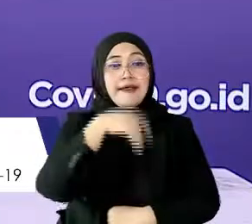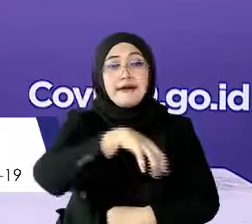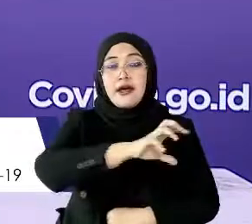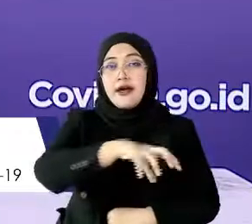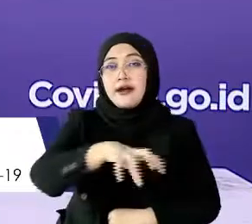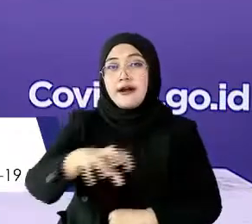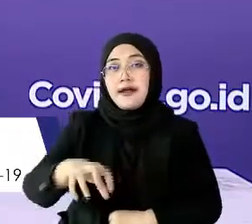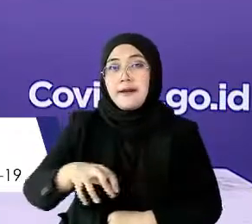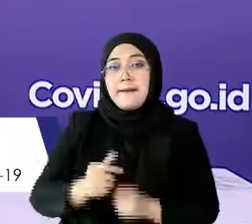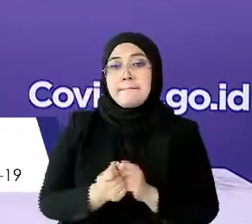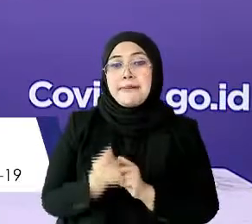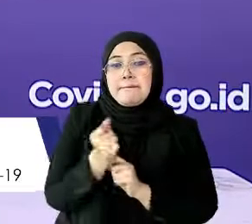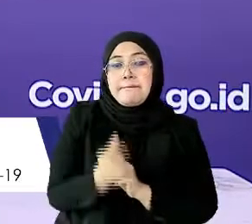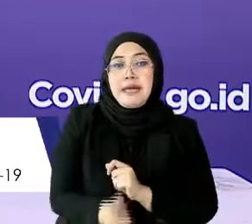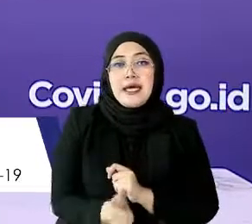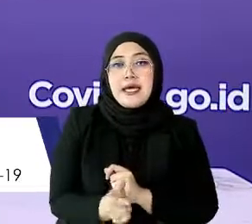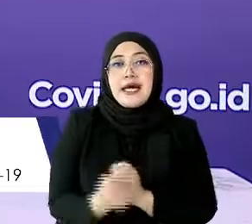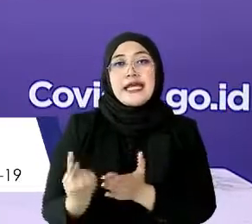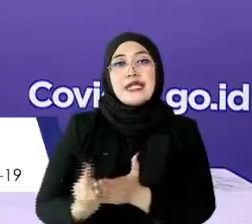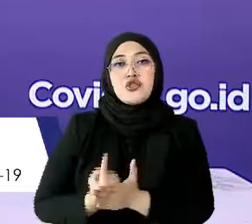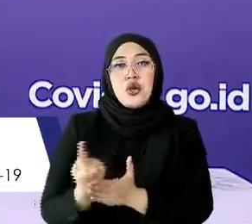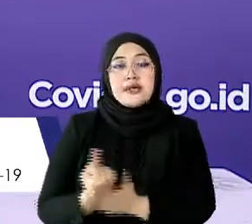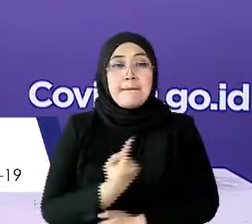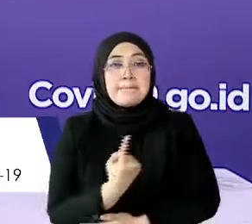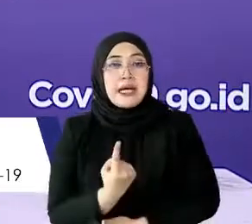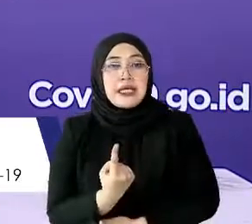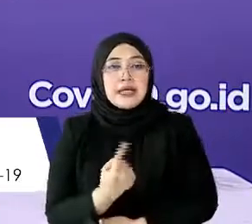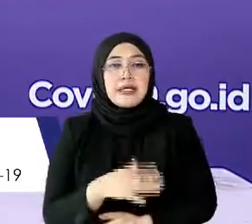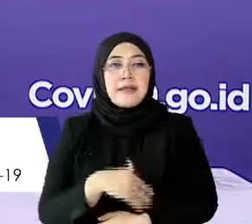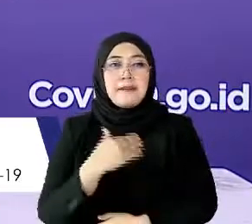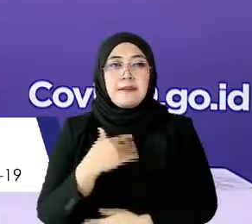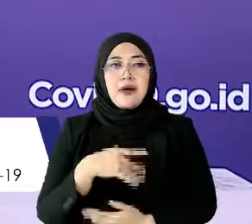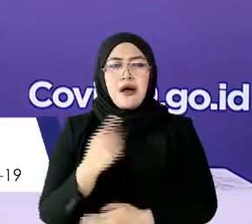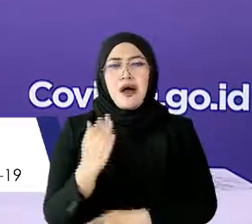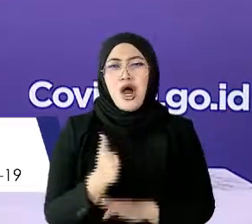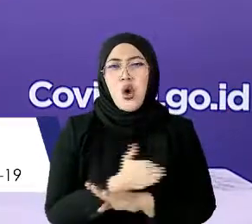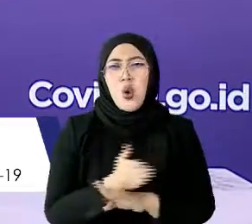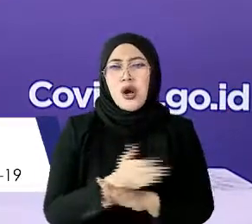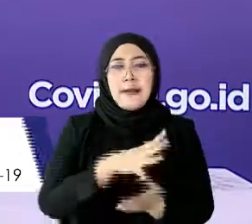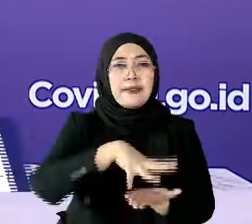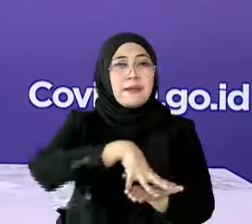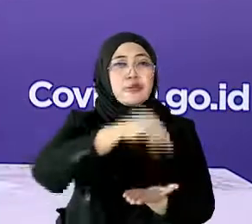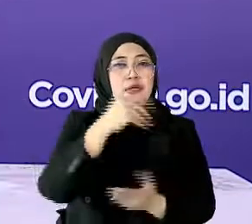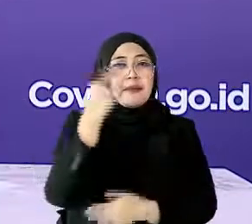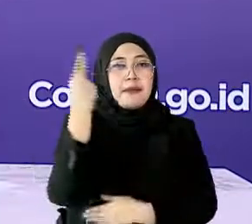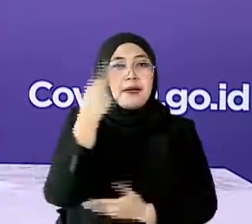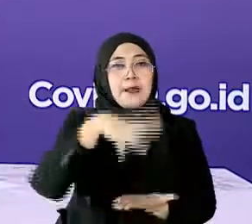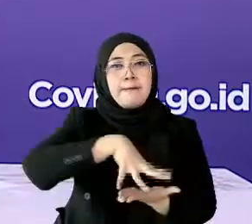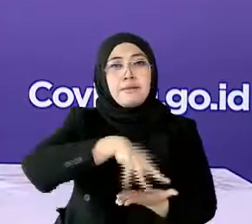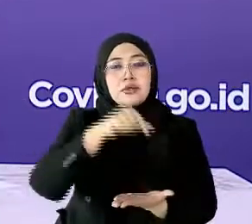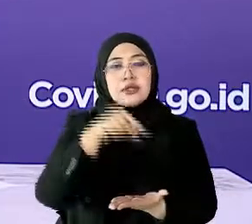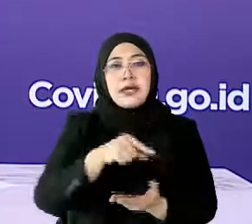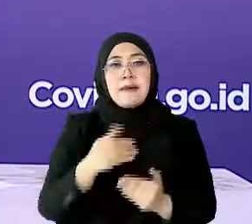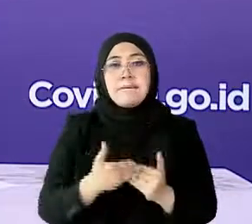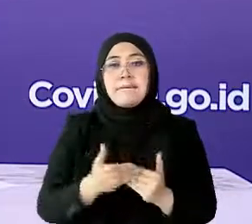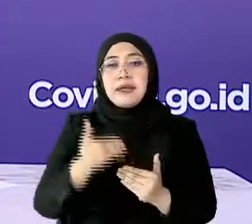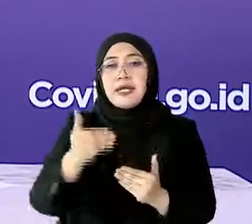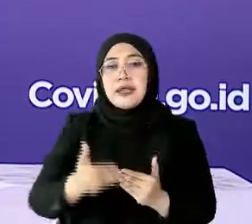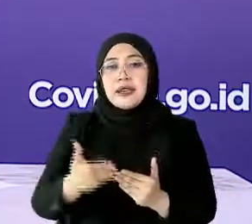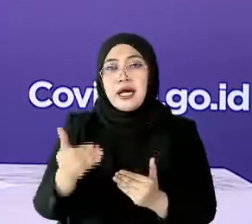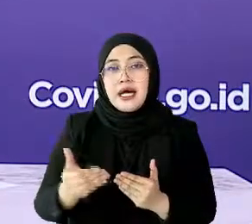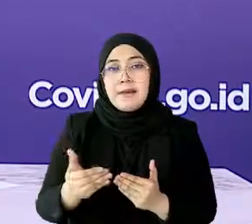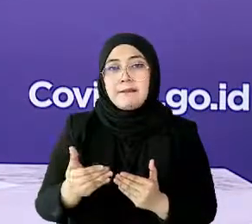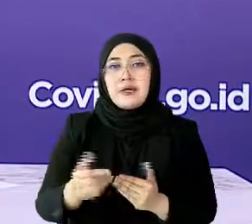daerah pembiayaan isolasi Mandiri yang awalnya tersentral oleh pemerintah pusat akan bertahap dilakukan